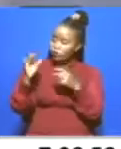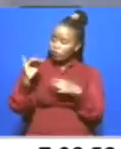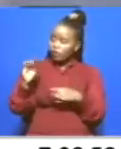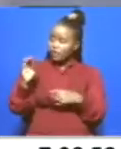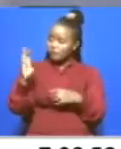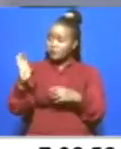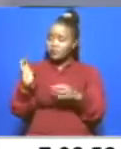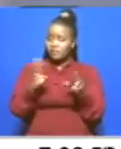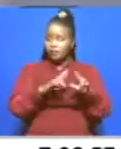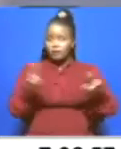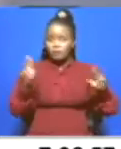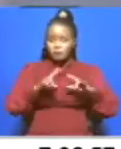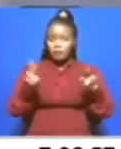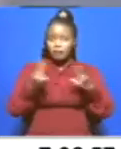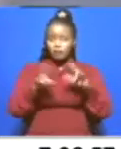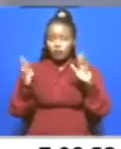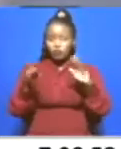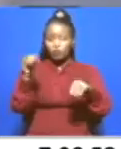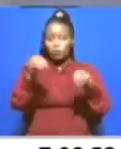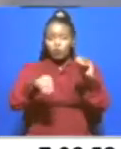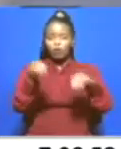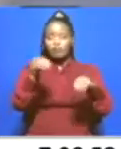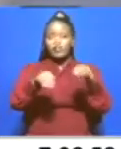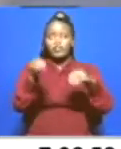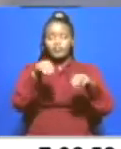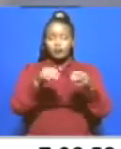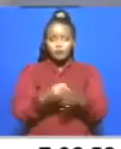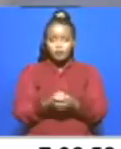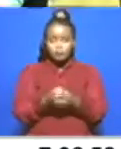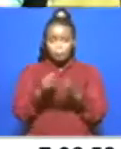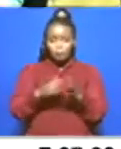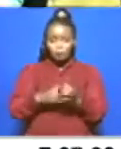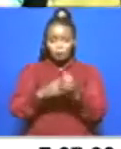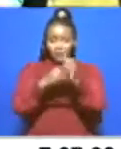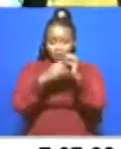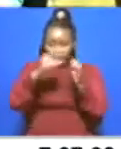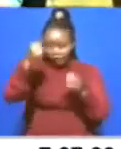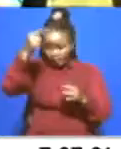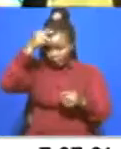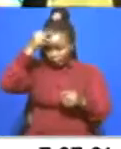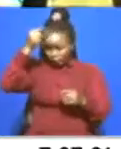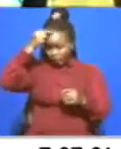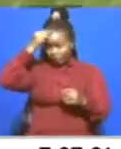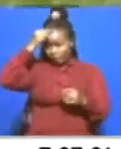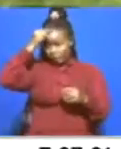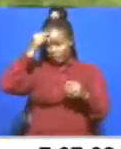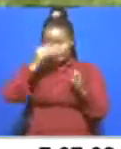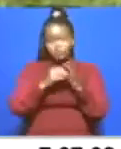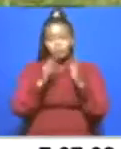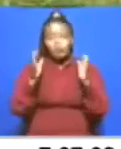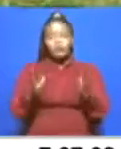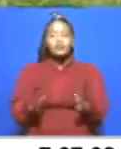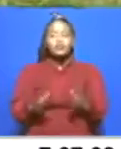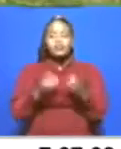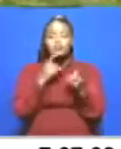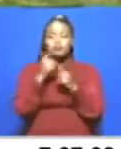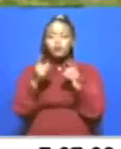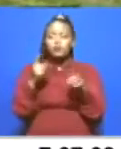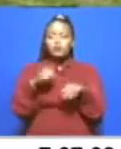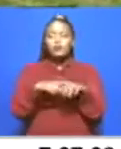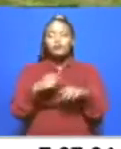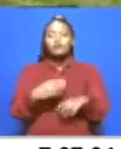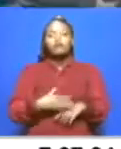ujao. Na wakiongozwa na Moses Wetangula wa chama cha Ford Kenya, viongozi hao waliongea wakati wa ziara katika maeneo ya